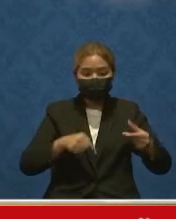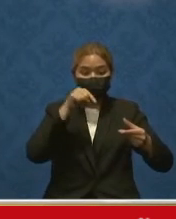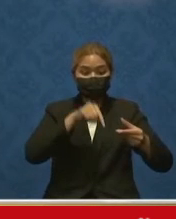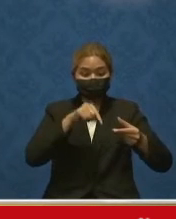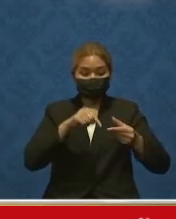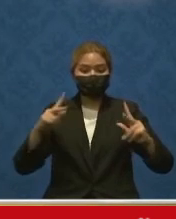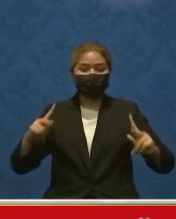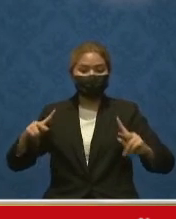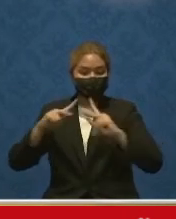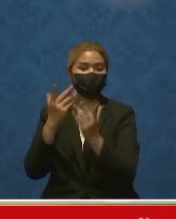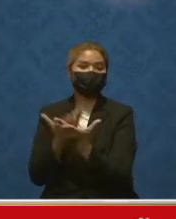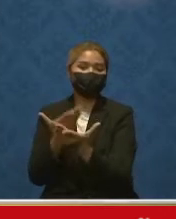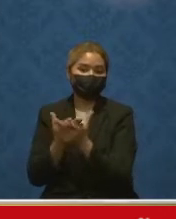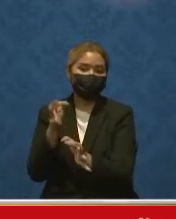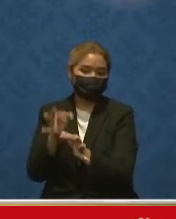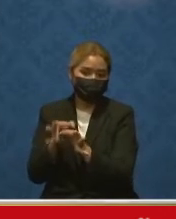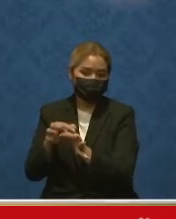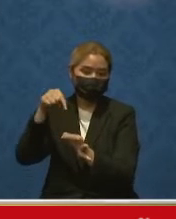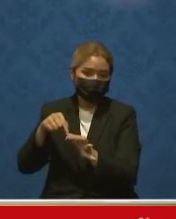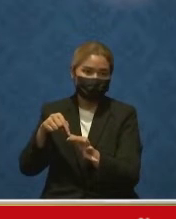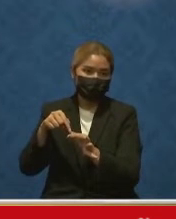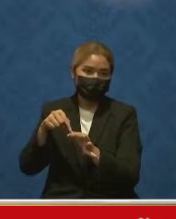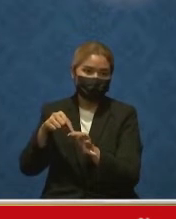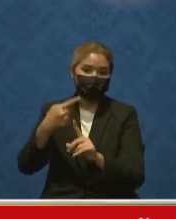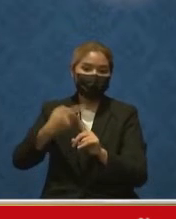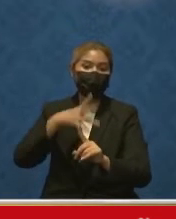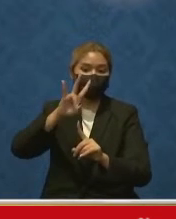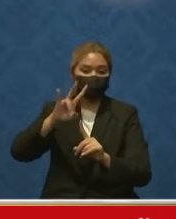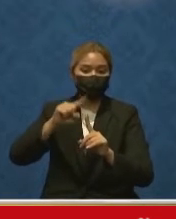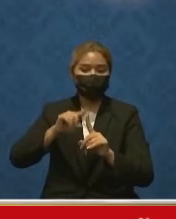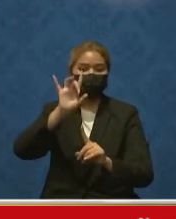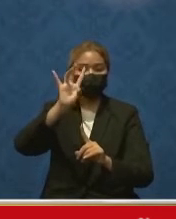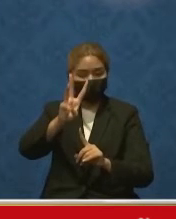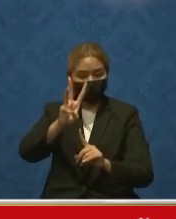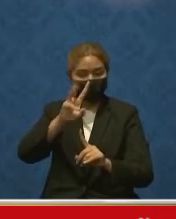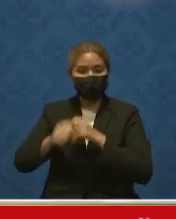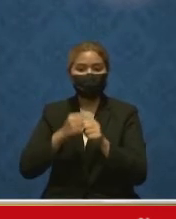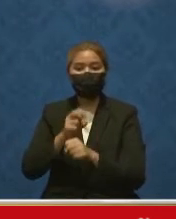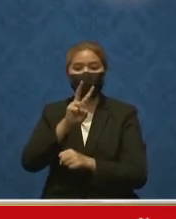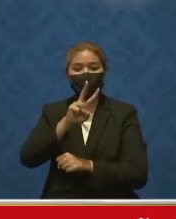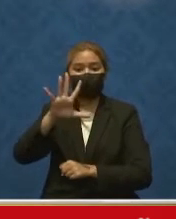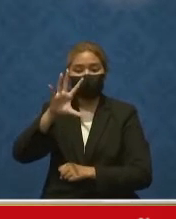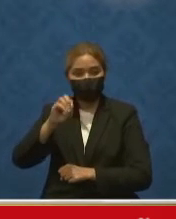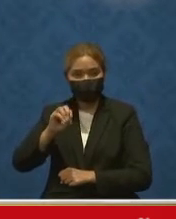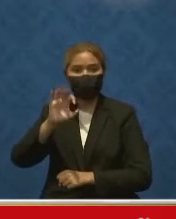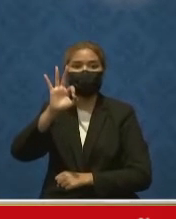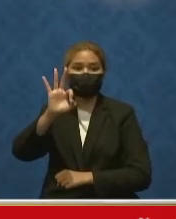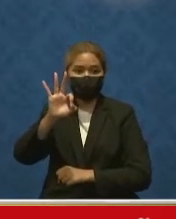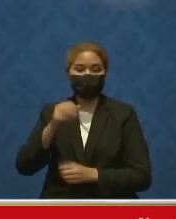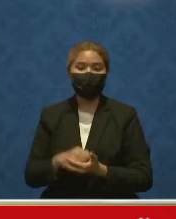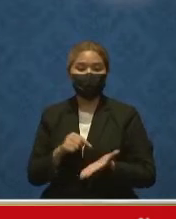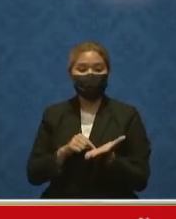6กรกฎาคมแต่ปี 59เสนอโดยคุณอภิสัตว์